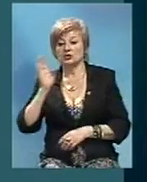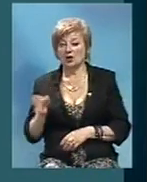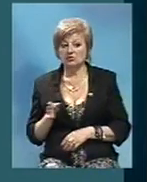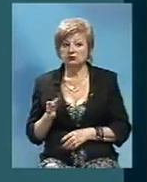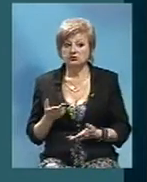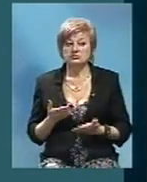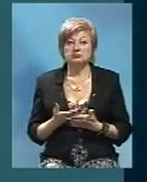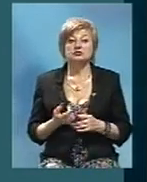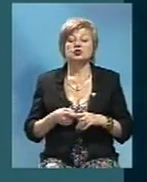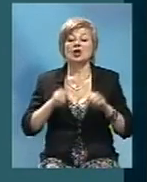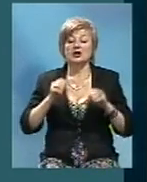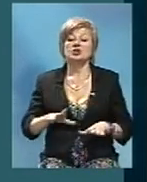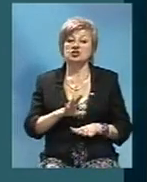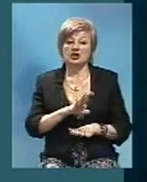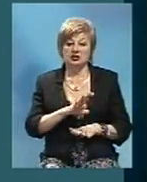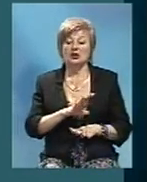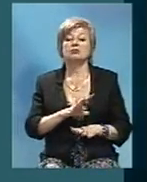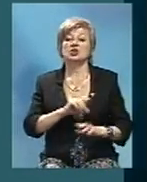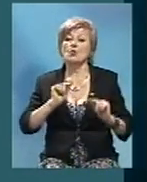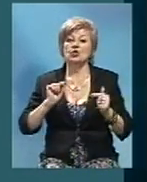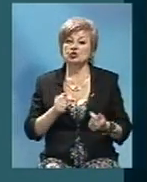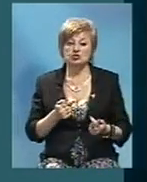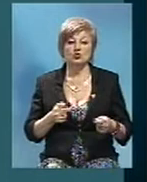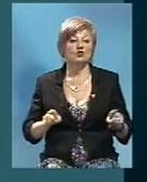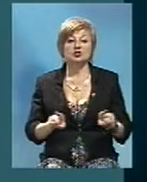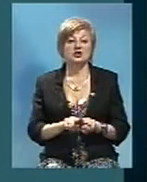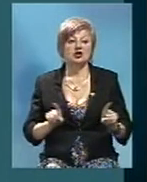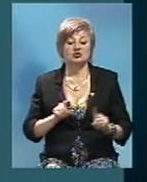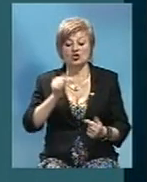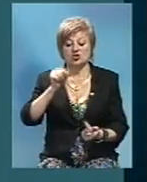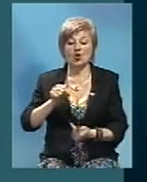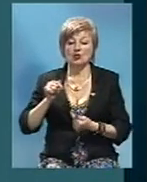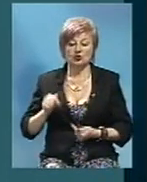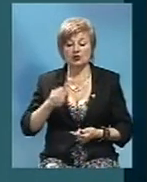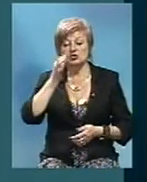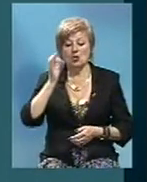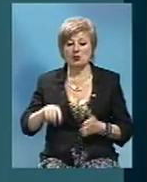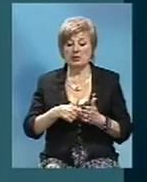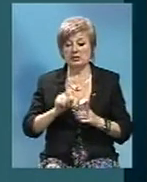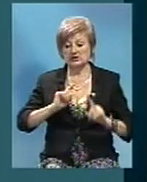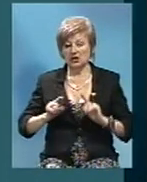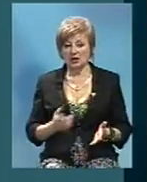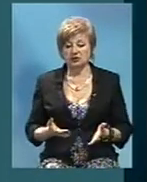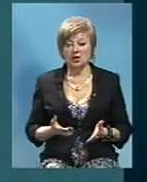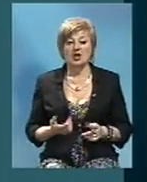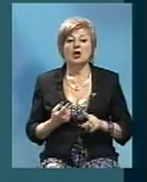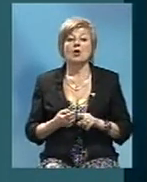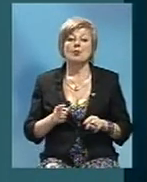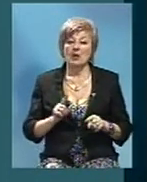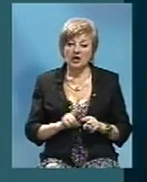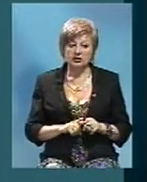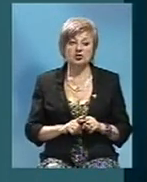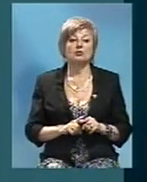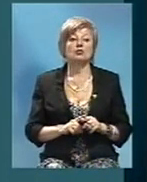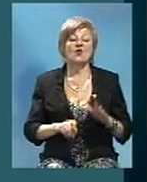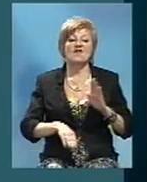Однак рішення минулого року було протестовано, так як таке, що не відповідає компетенції міської ради. Тому, коли у лютому цього